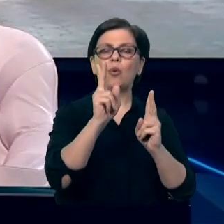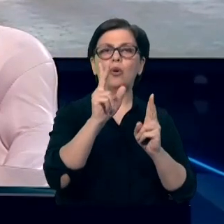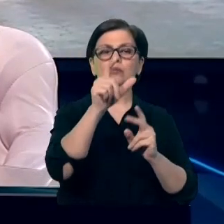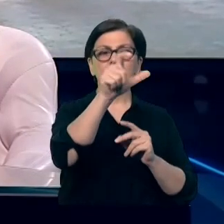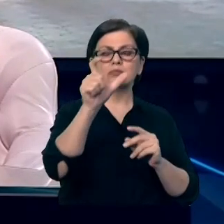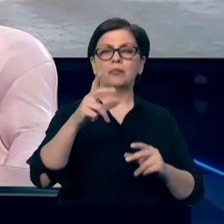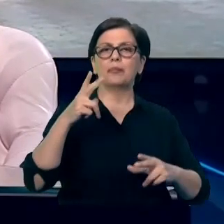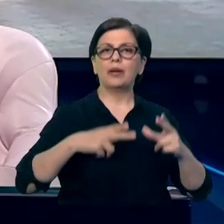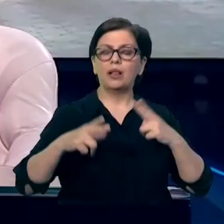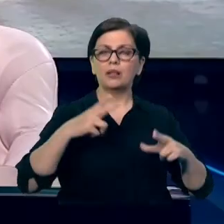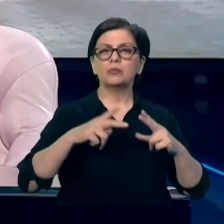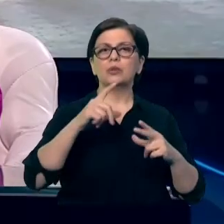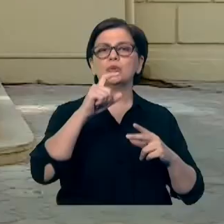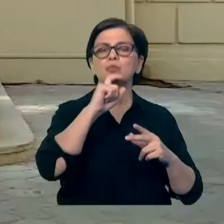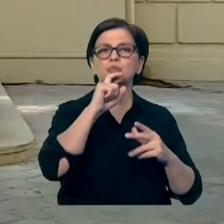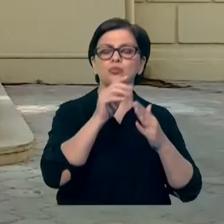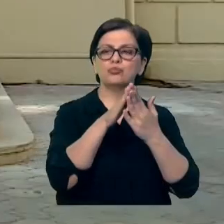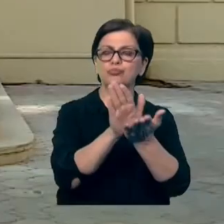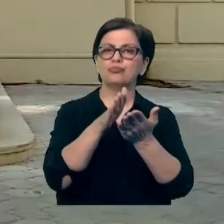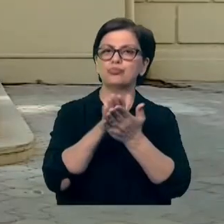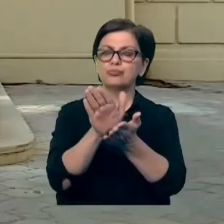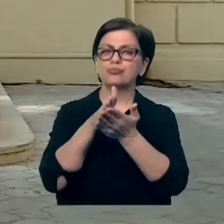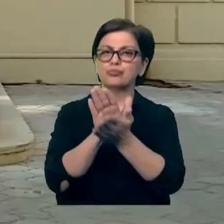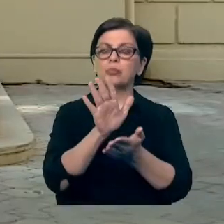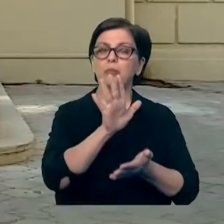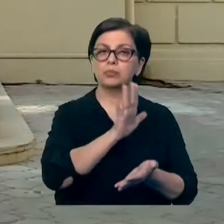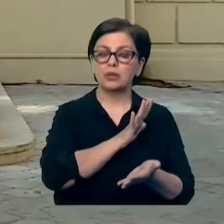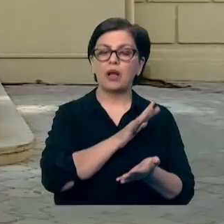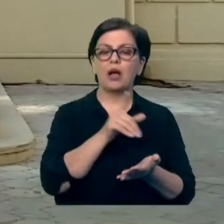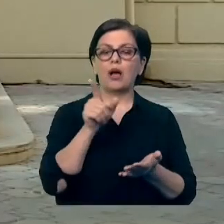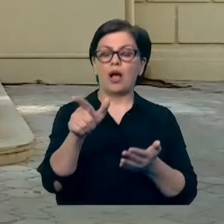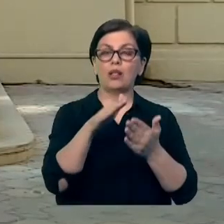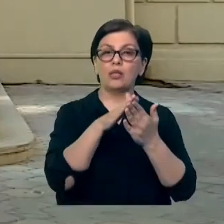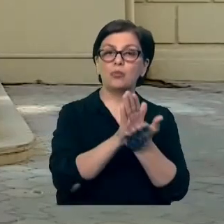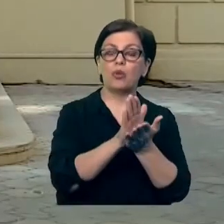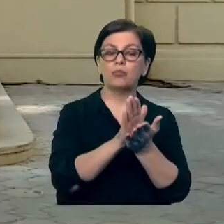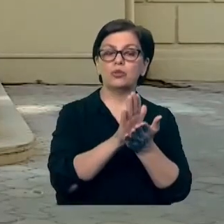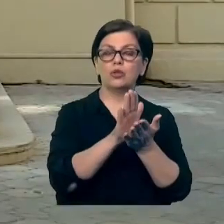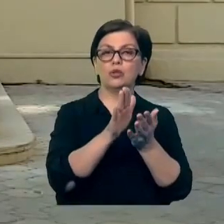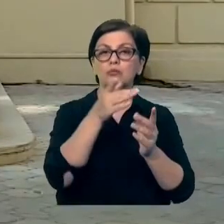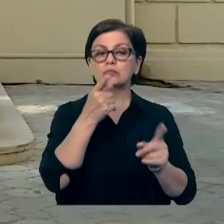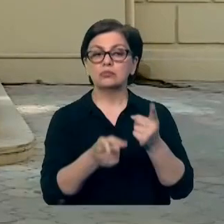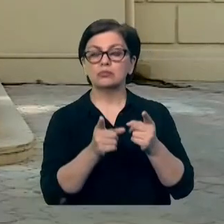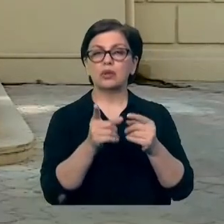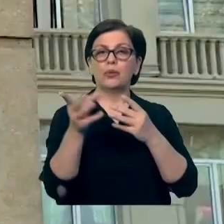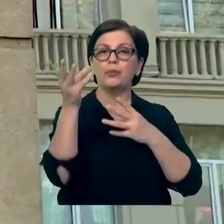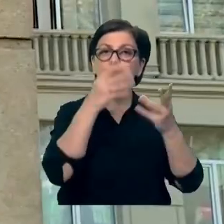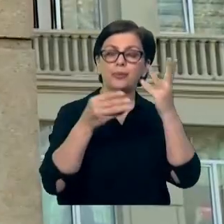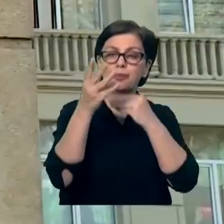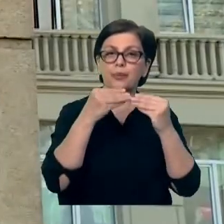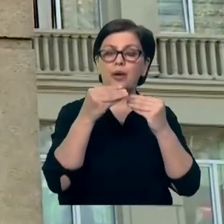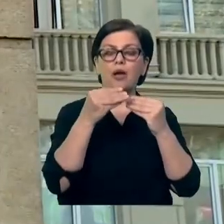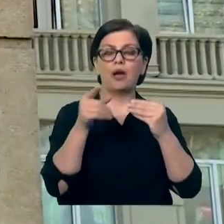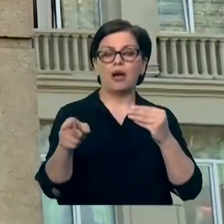diplomlarının saxta olub-olmamasını sübut eləmək çətindir. Elm və Təhsil Naziri Emin Əmrullayev diplomu olmayan